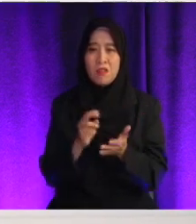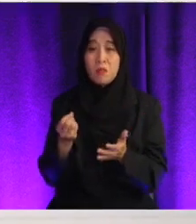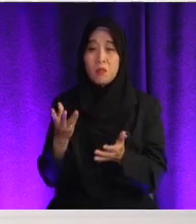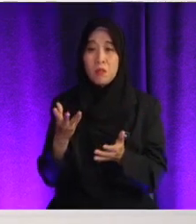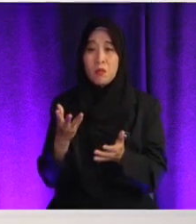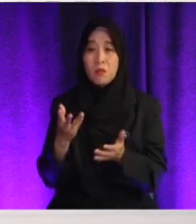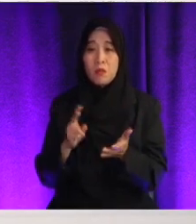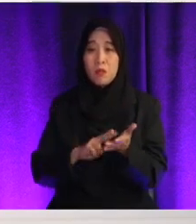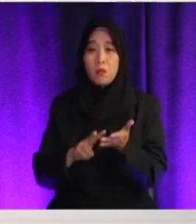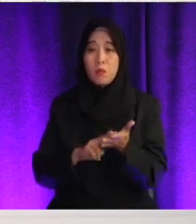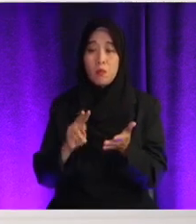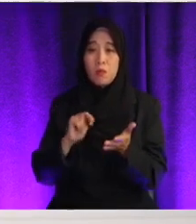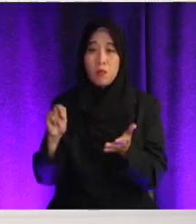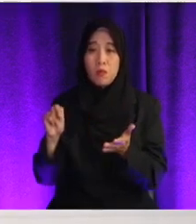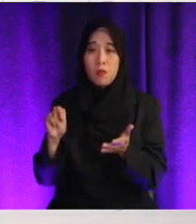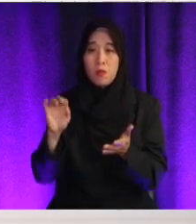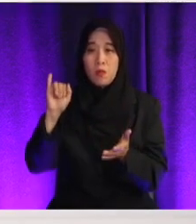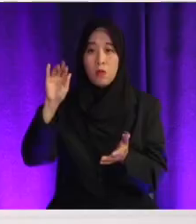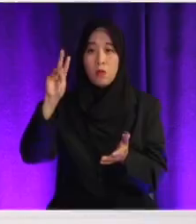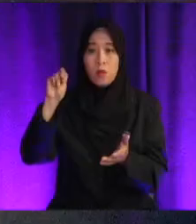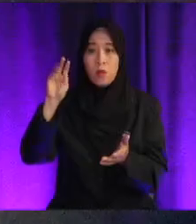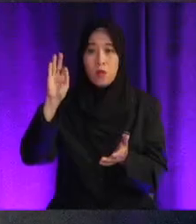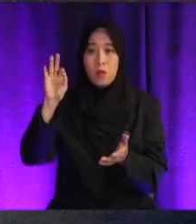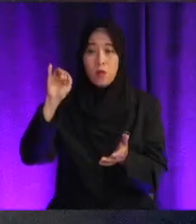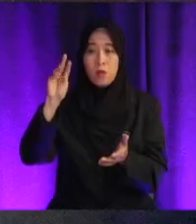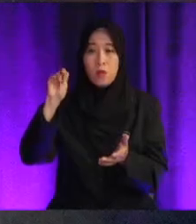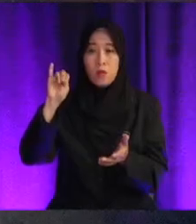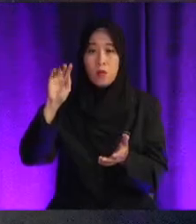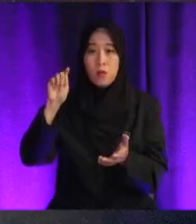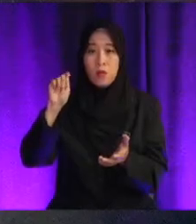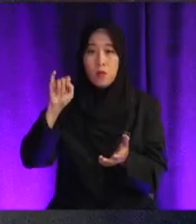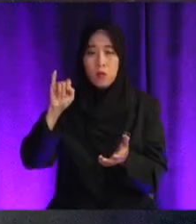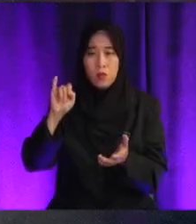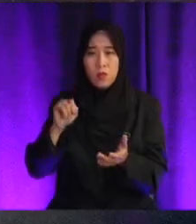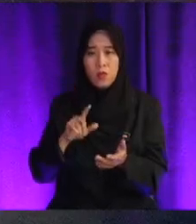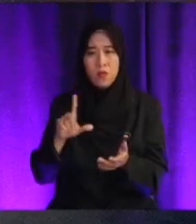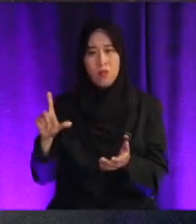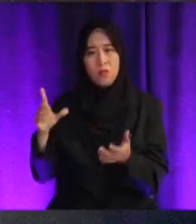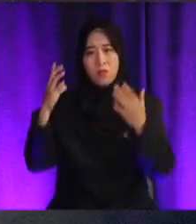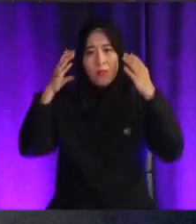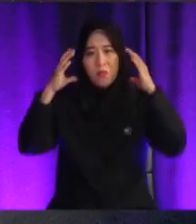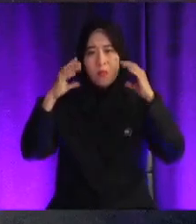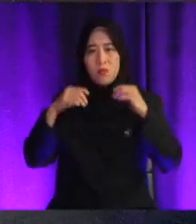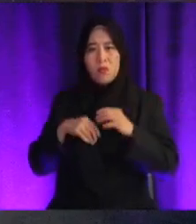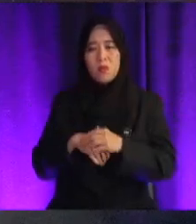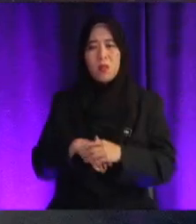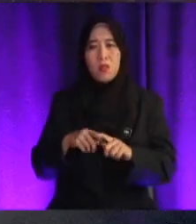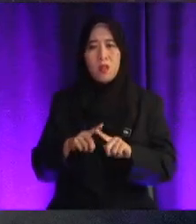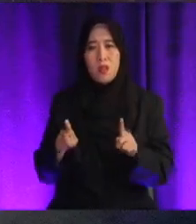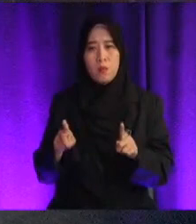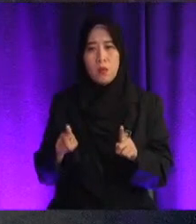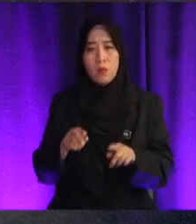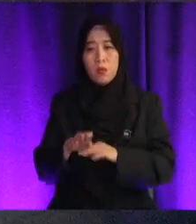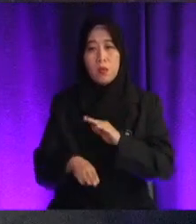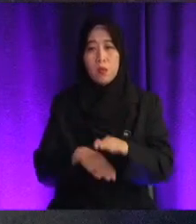yang kita dapat? Infinity lah cikgu. Okey, infinity. Jadi tak apa, tak ada masalah. Jadi tapi yang penting step yang terakhir,